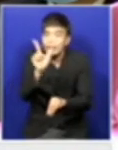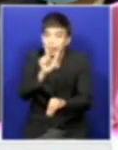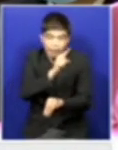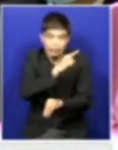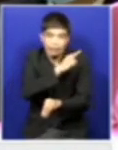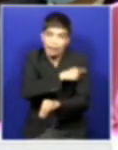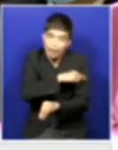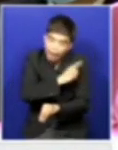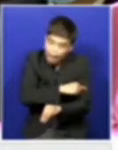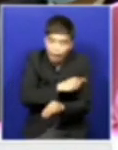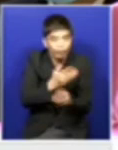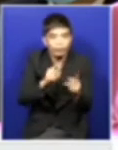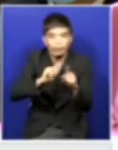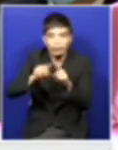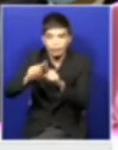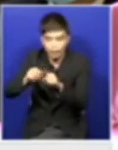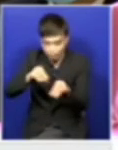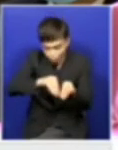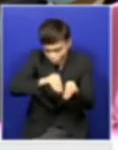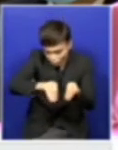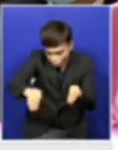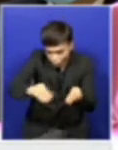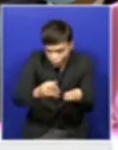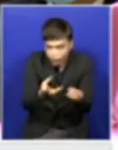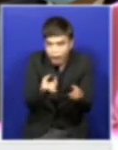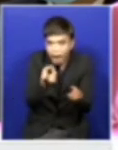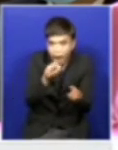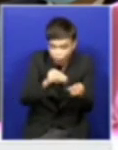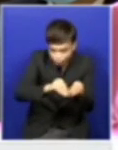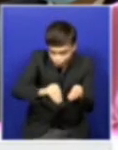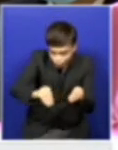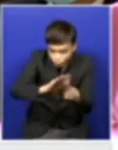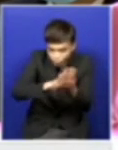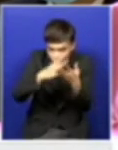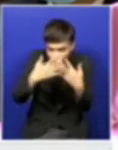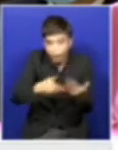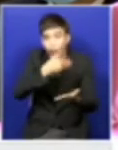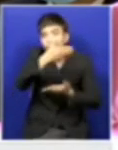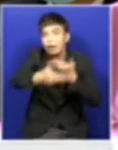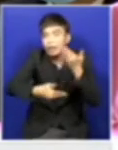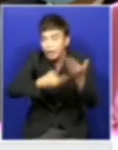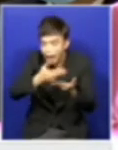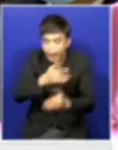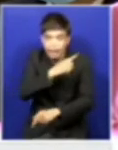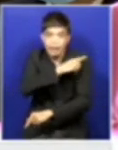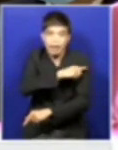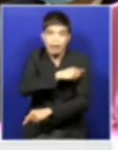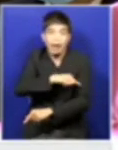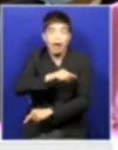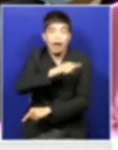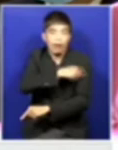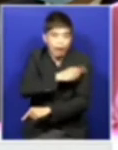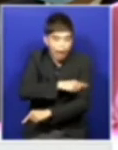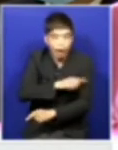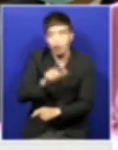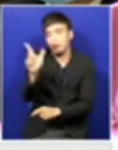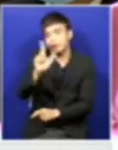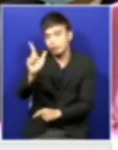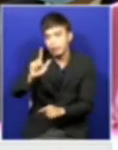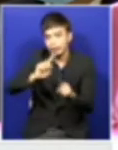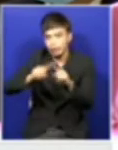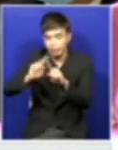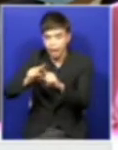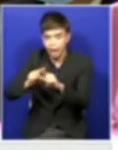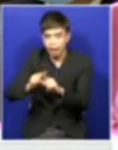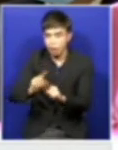ารวันนี้ปลูกข้าวอย่าพาขายข้าวเปลือกต้องพาขายข้าวพันธุ์ไม่ให้เศรษฐีมาขายข้าวพันธุ์ต้องให้เกษตรกรเป็นค